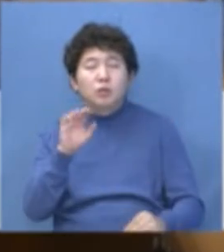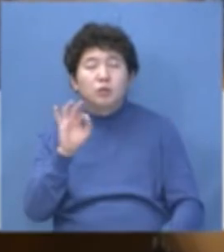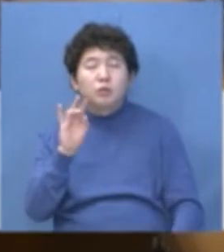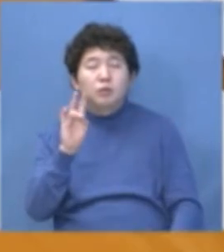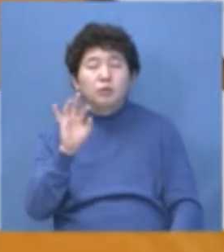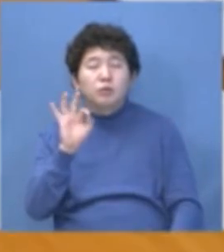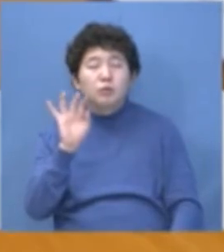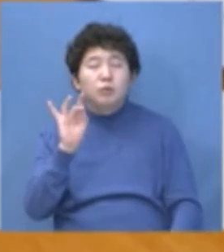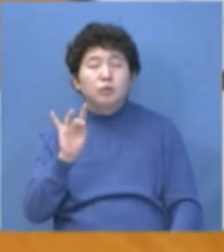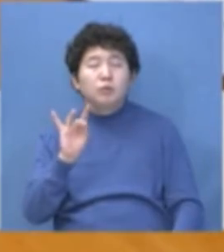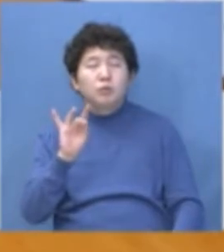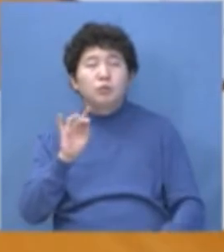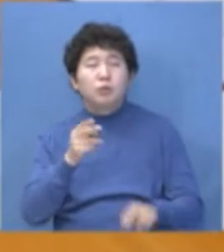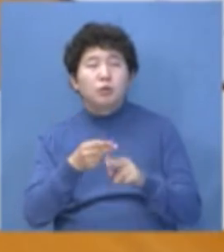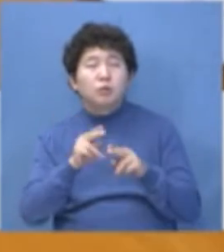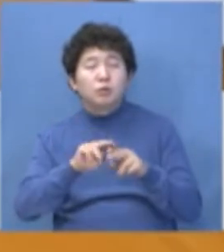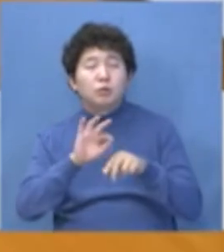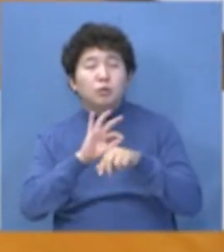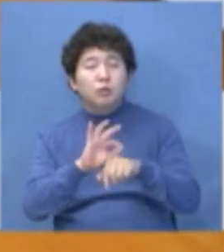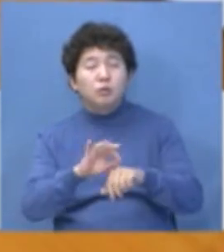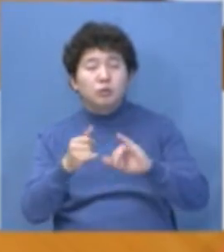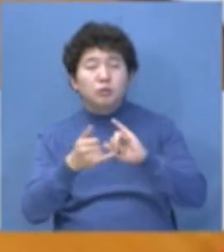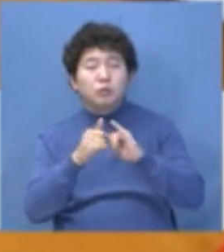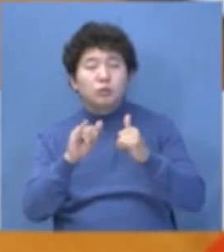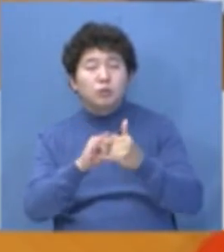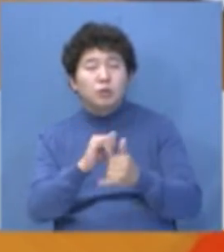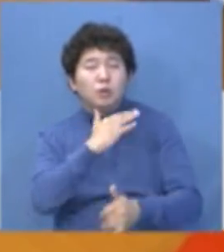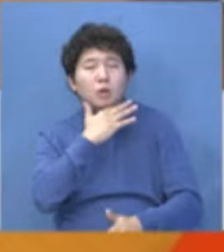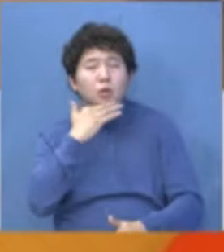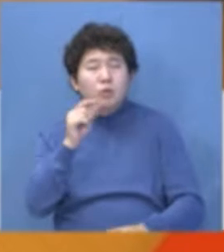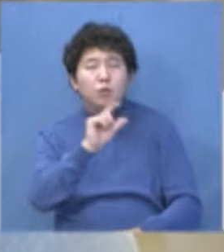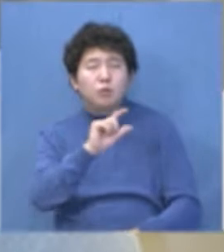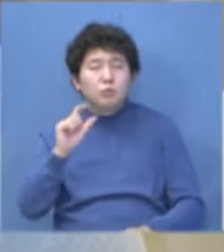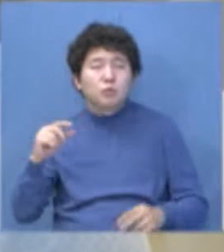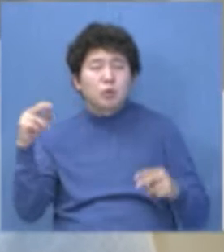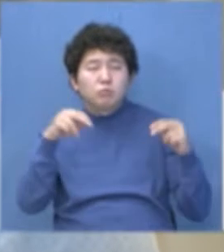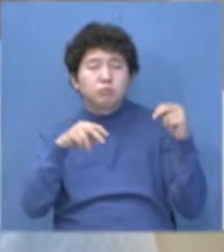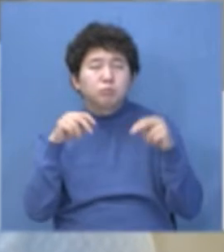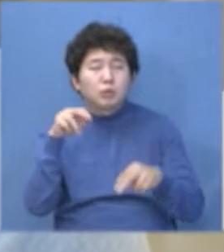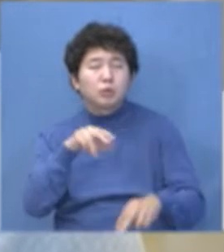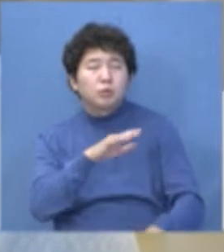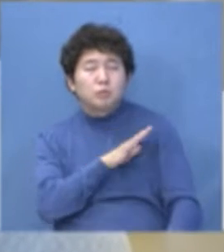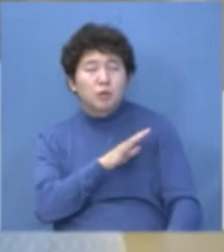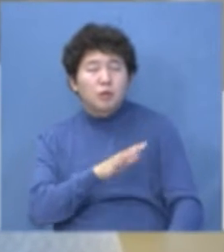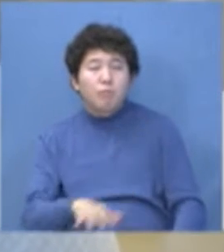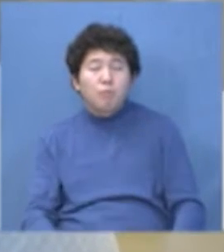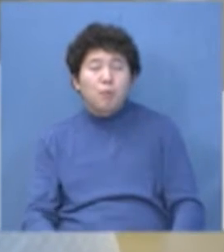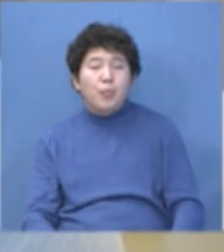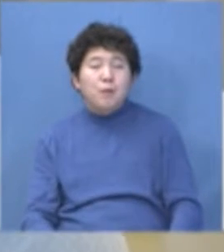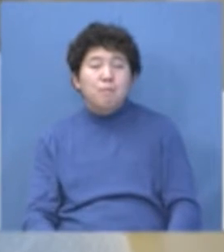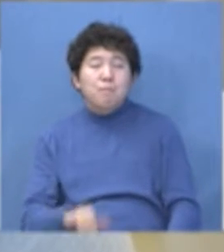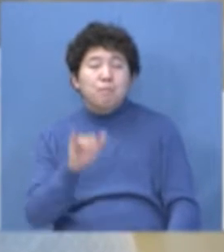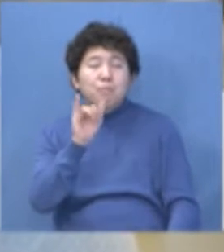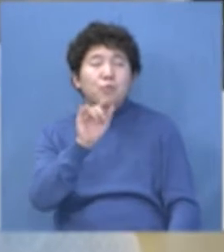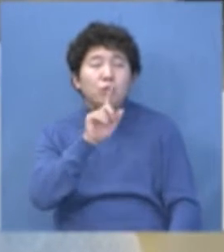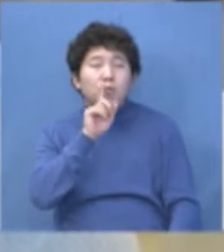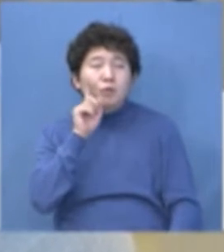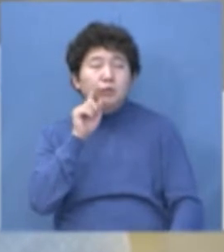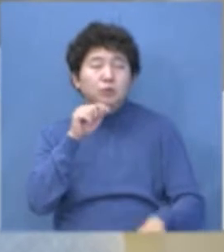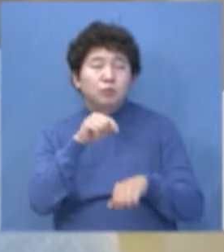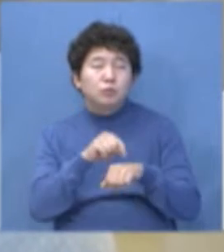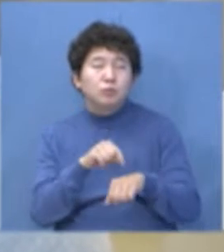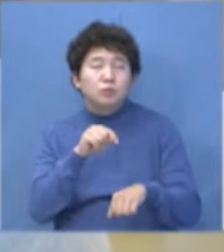в Усть-Каменогорске, собралось множество желающих. Эта акция, она проявляет у молодежи